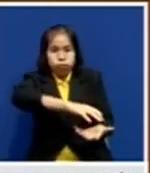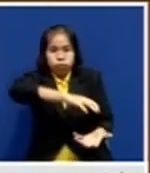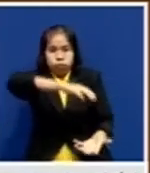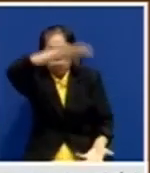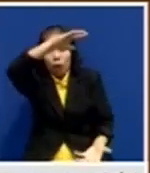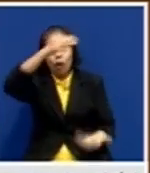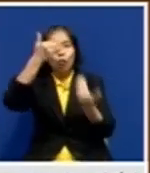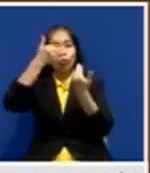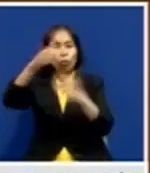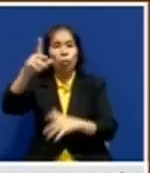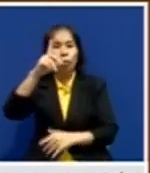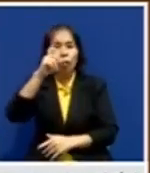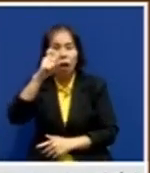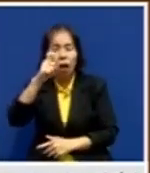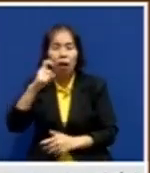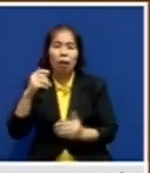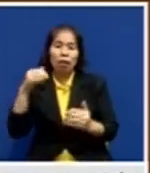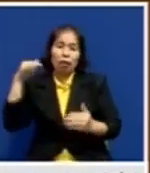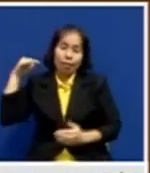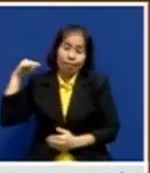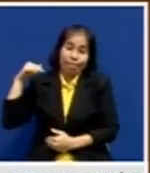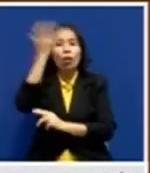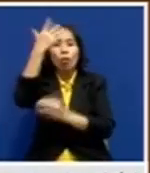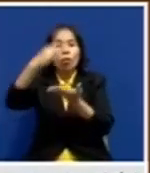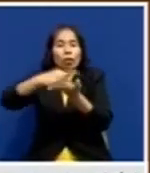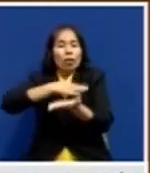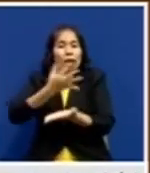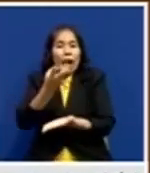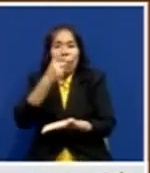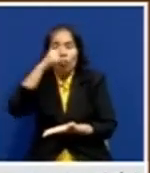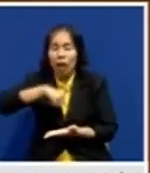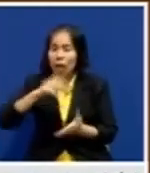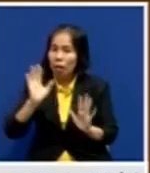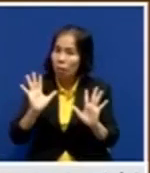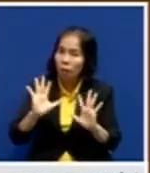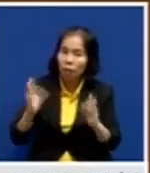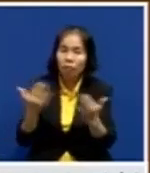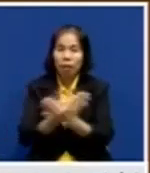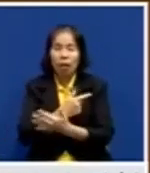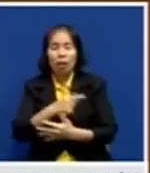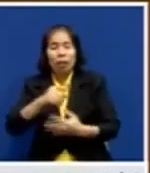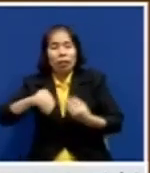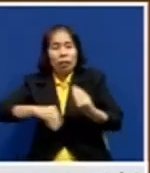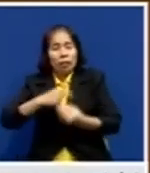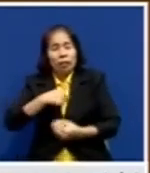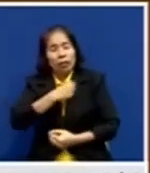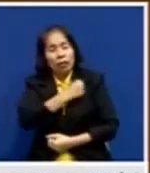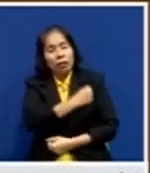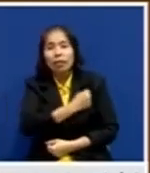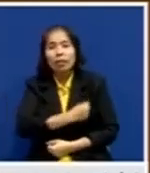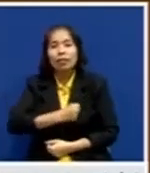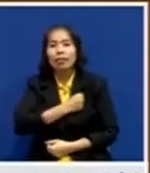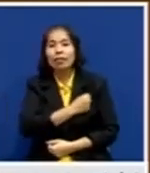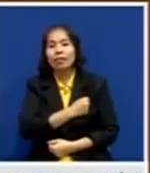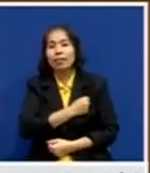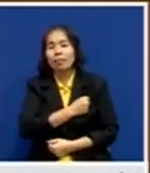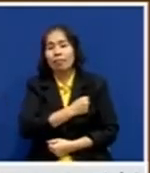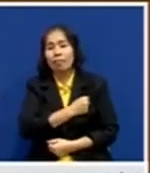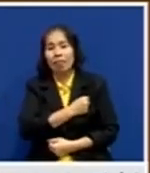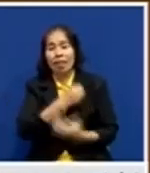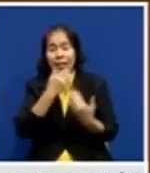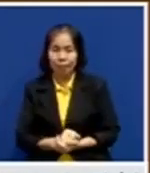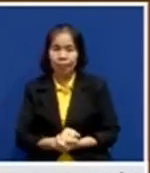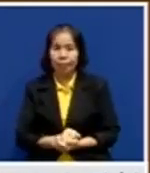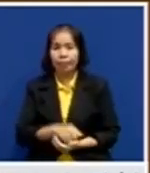ดดันให้ราคาข้าวตกต่ำทั่วโลกรวมถึงประเทศไทยไอ้นี่เป็นเรื่องที่มันเกิดขึ้นมาแล้วมันน่าเศร้านะครับแต่หลังจากนั้น